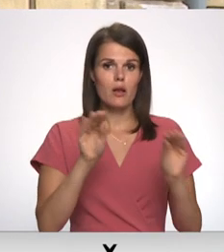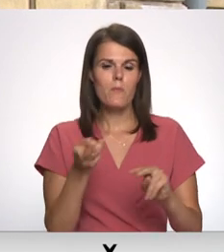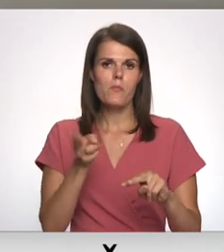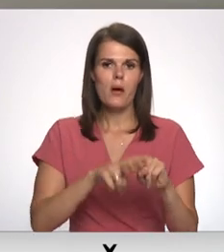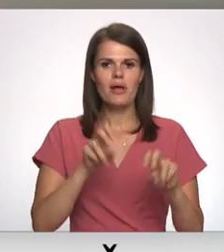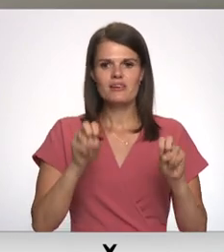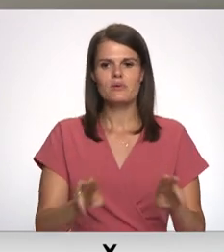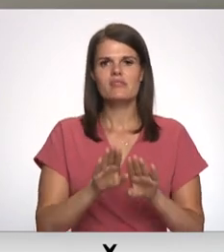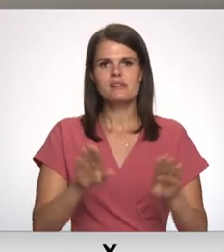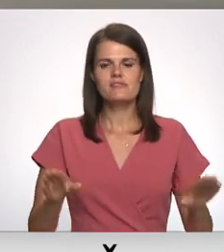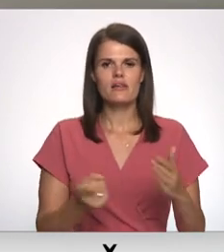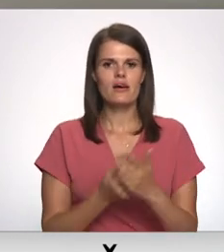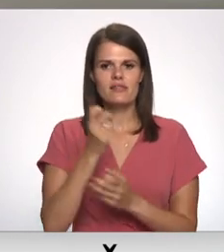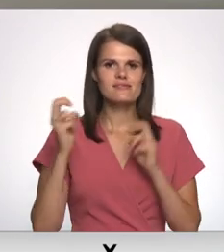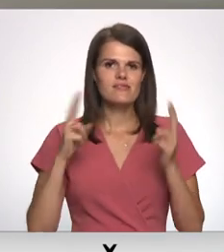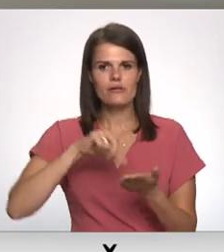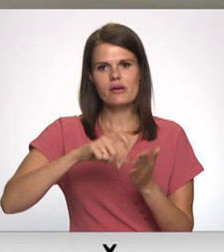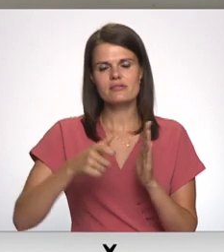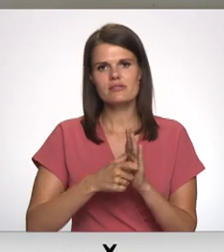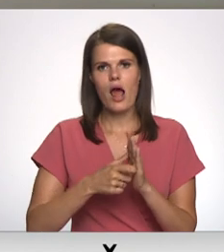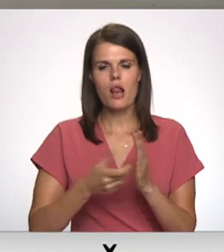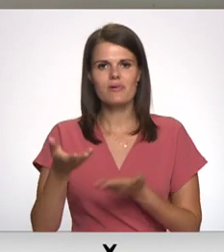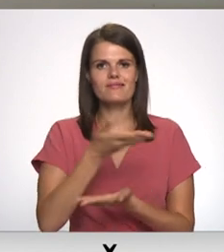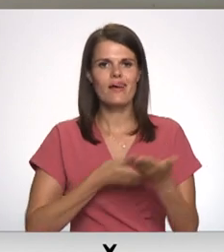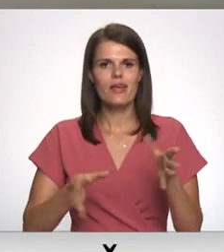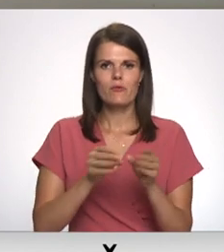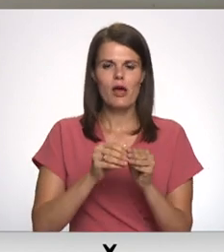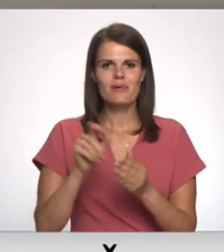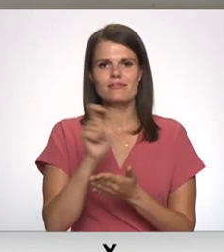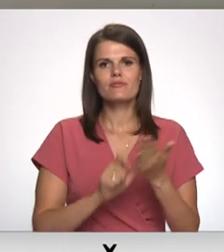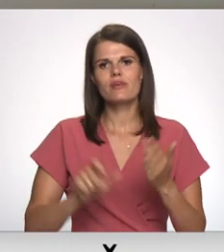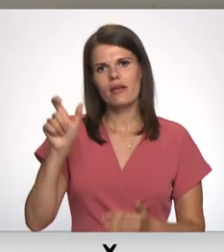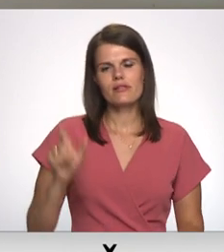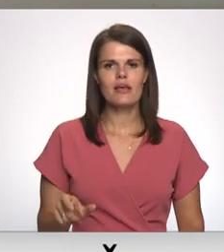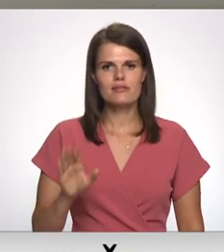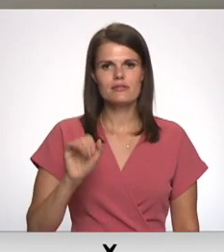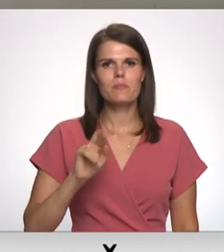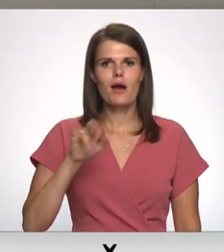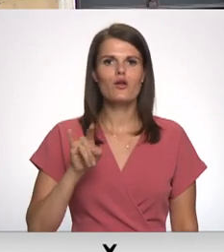speciāli izstādē veidota skaņas telpa, kas tapusi sadarbībā ar dzejnieci Mariju Luīzi Meļķi.